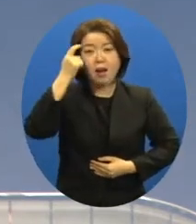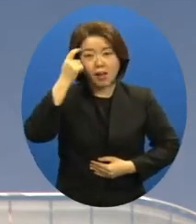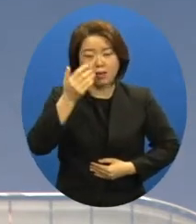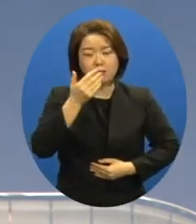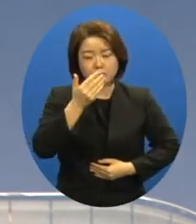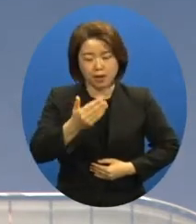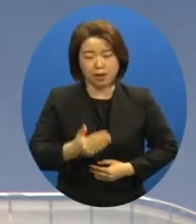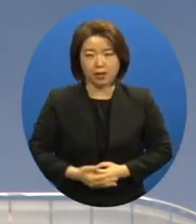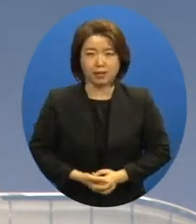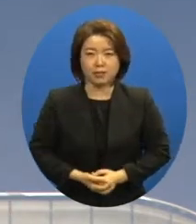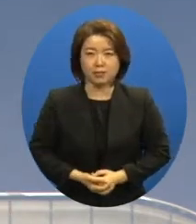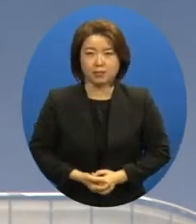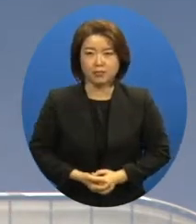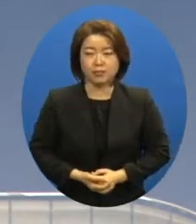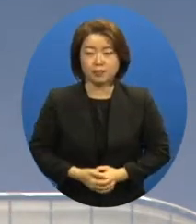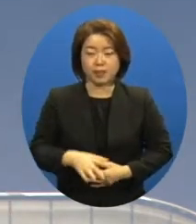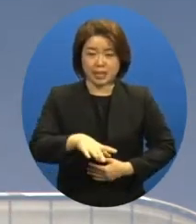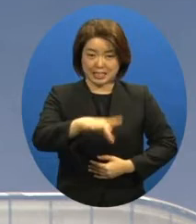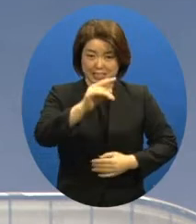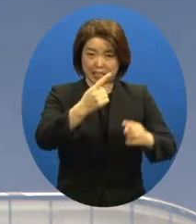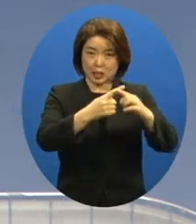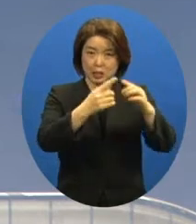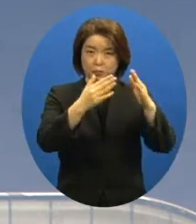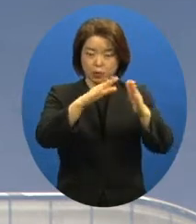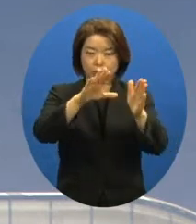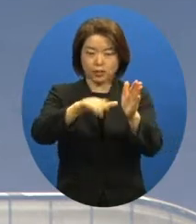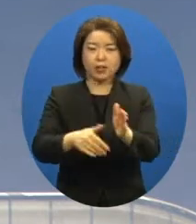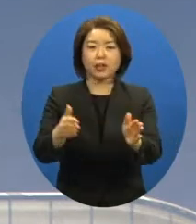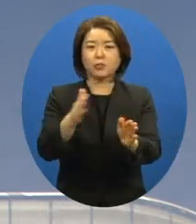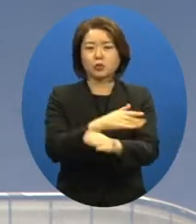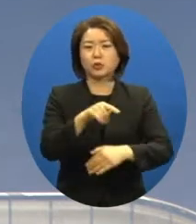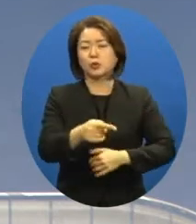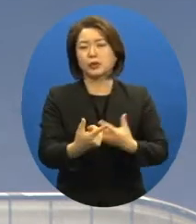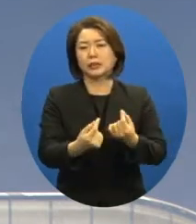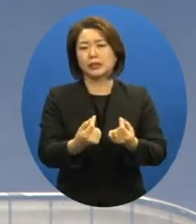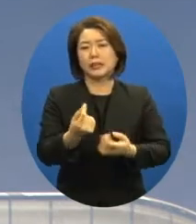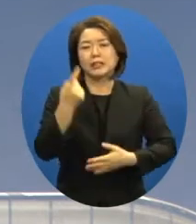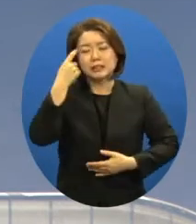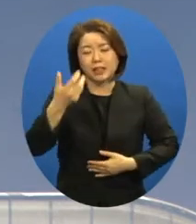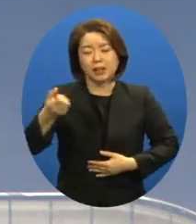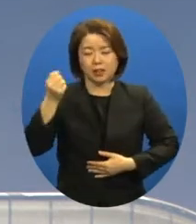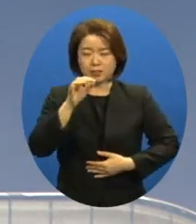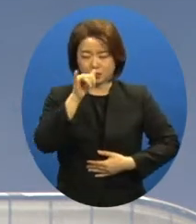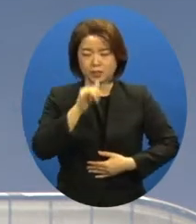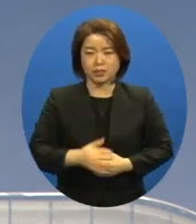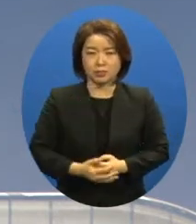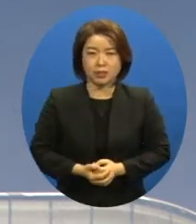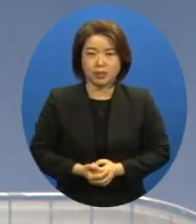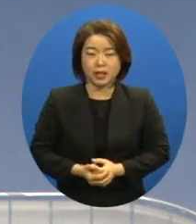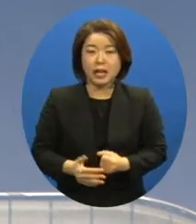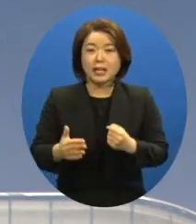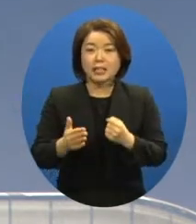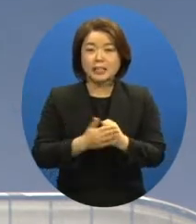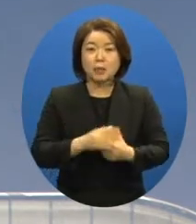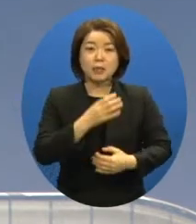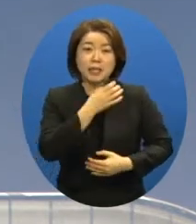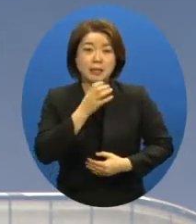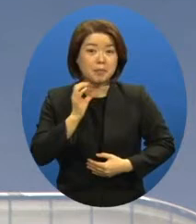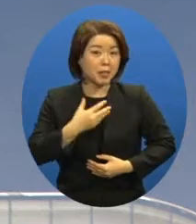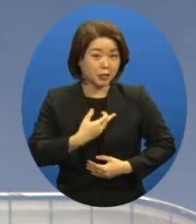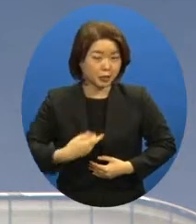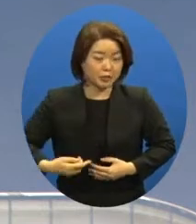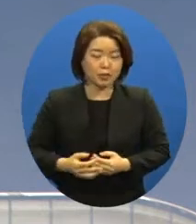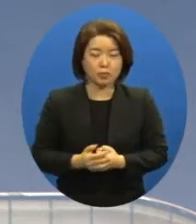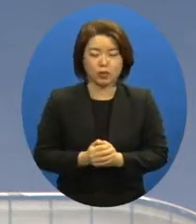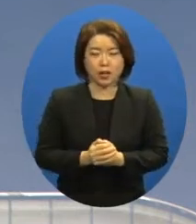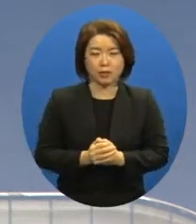있겠죠. 초대교회 때부터 벌써 그런 생각하는 사람이 있었습니다. 그래서 베드로 사도가